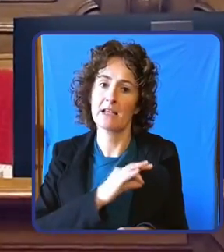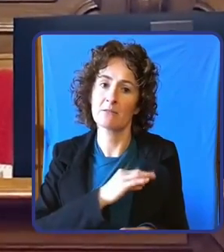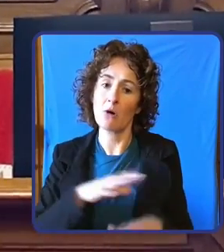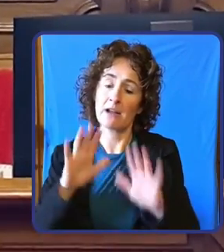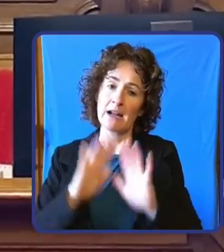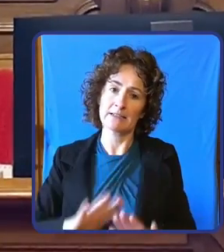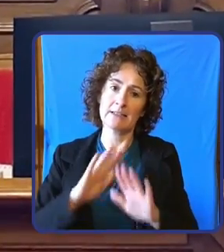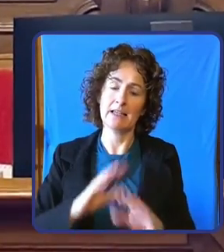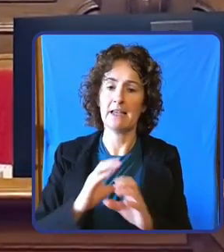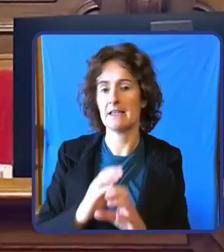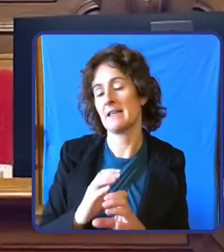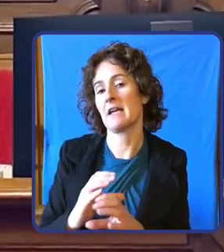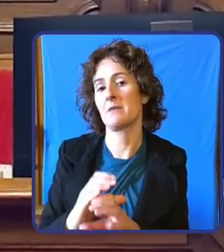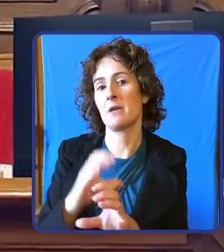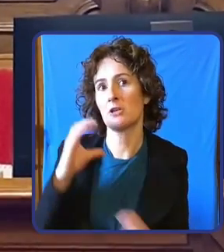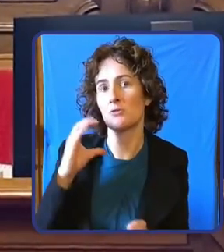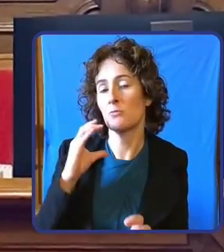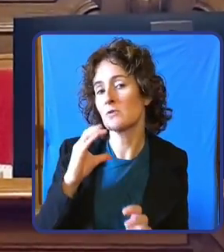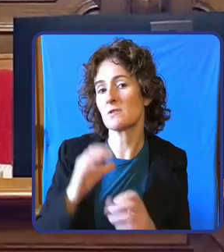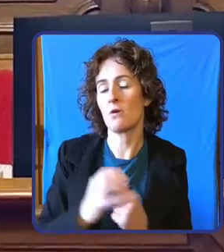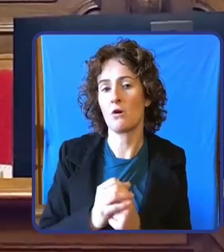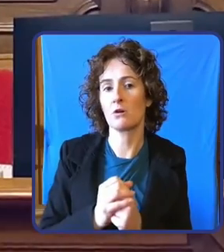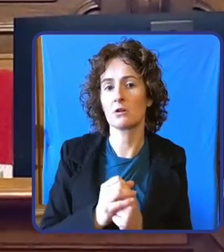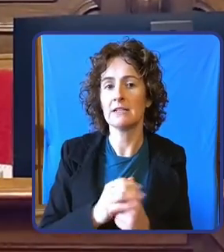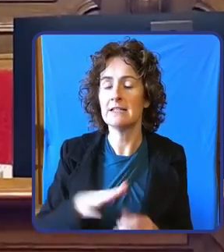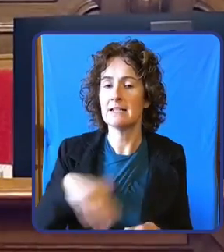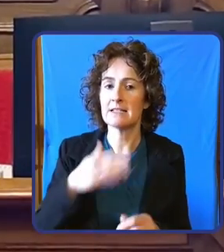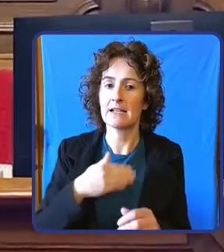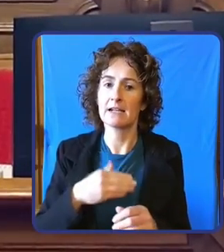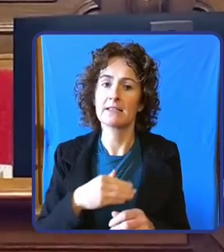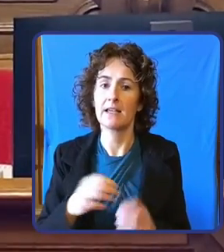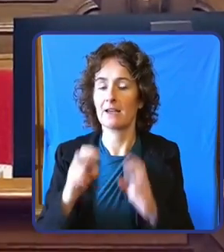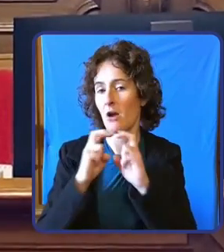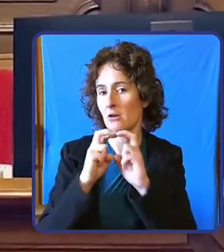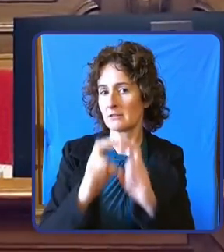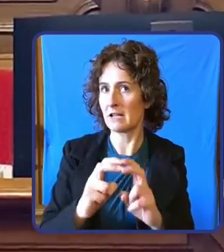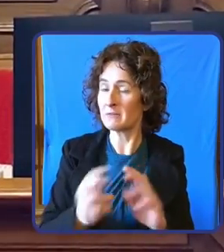járnak. Nagyon szeretnénk, hogyha a tramtrén felnőne ehhez a feladathoz és ehhez a színvonalhoz.